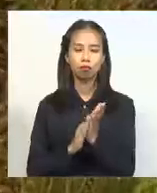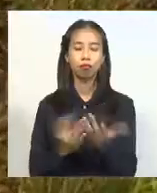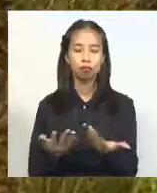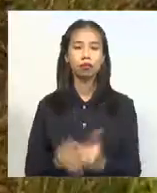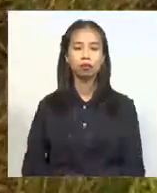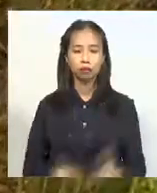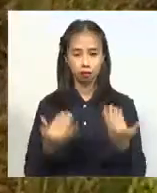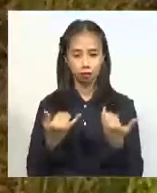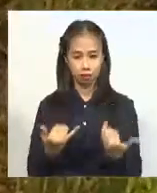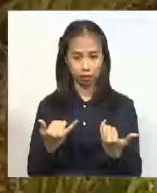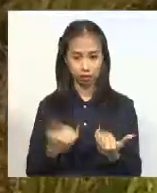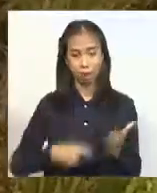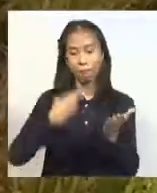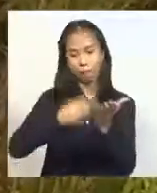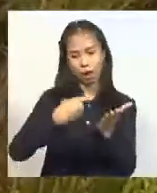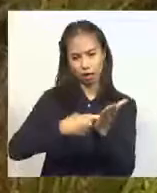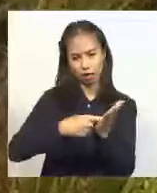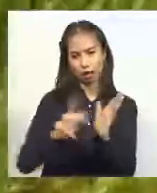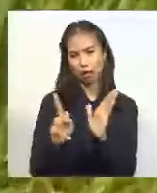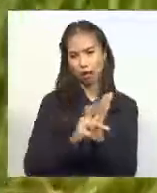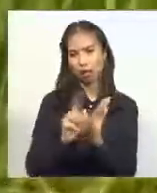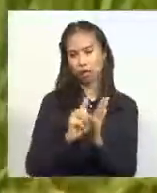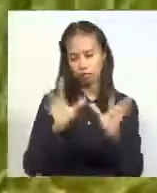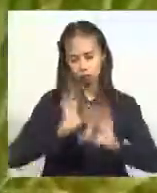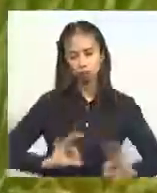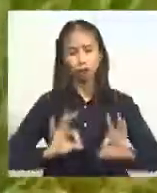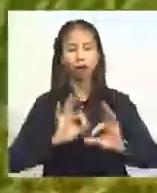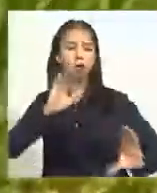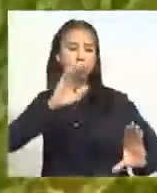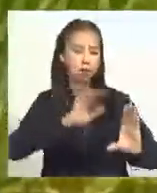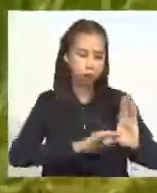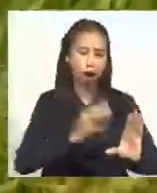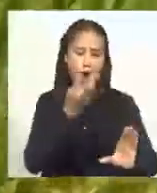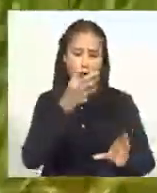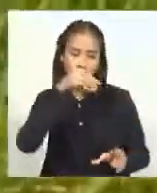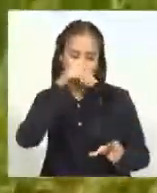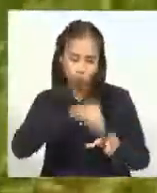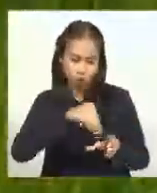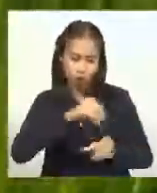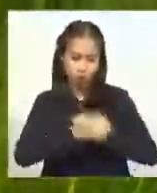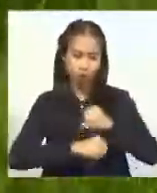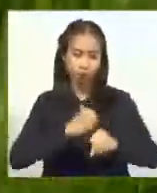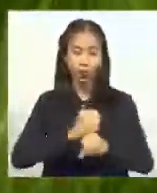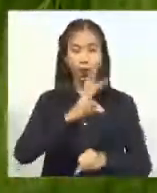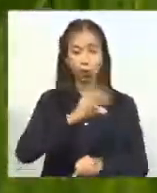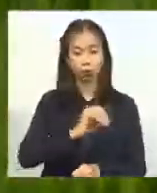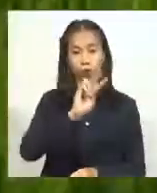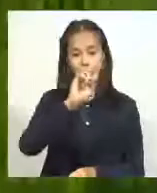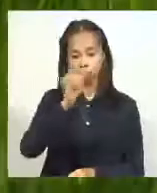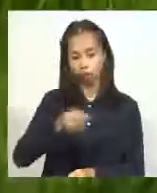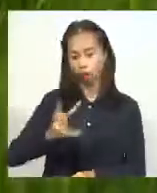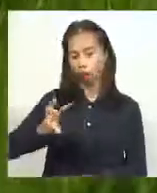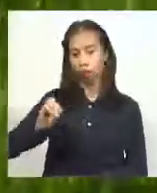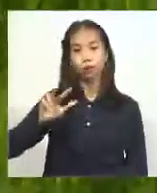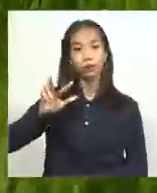สำหรับหลักเกณฑ์การประกันรายได้นะคะเกษตรกรจะต้องขึ้นทะเบียนเกษตรกรผู้ปลูกข้าวปีการผลิต 2,562 ถึง